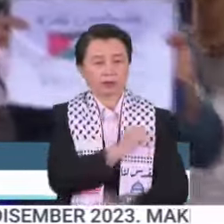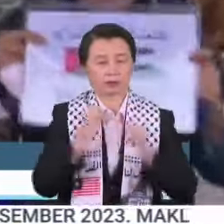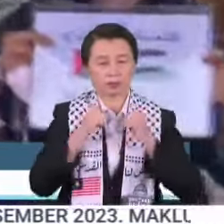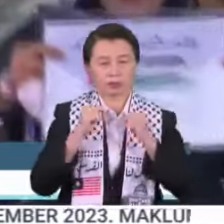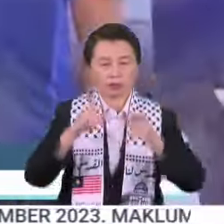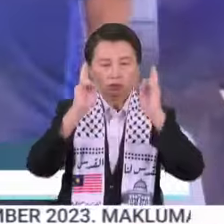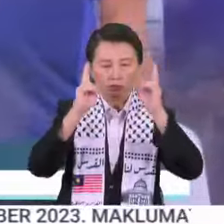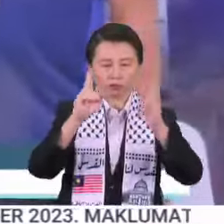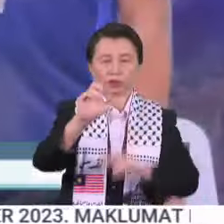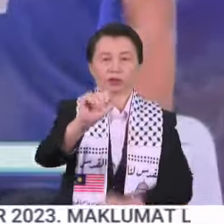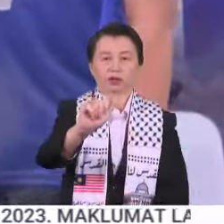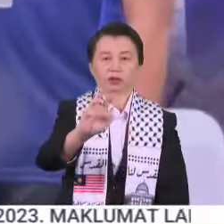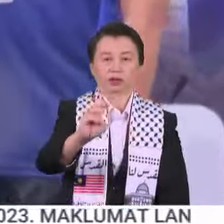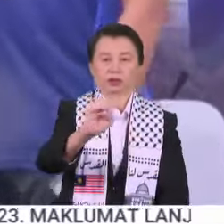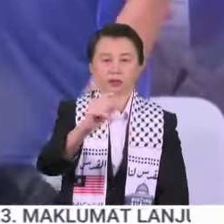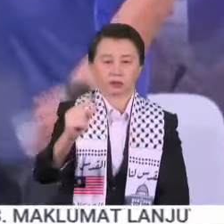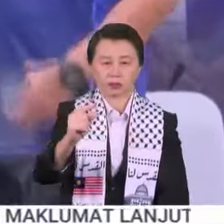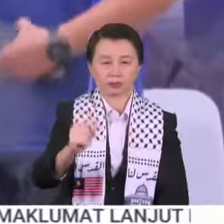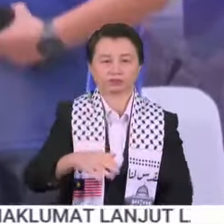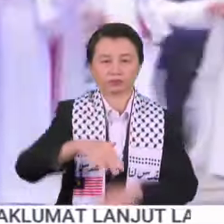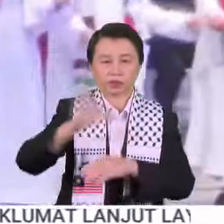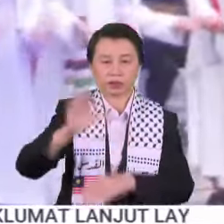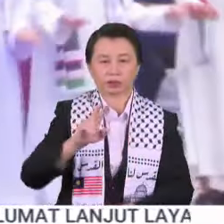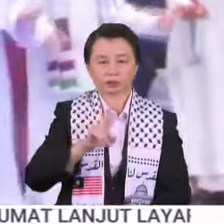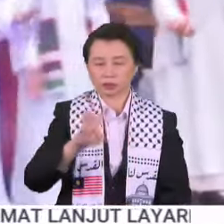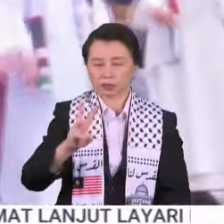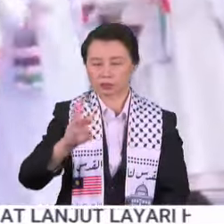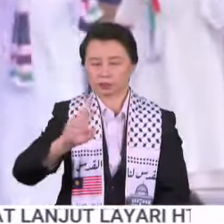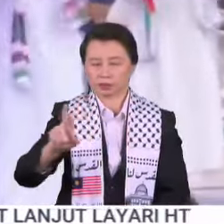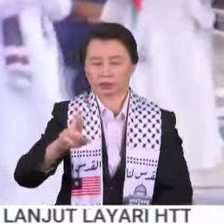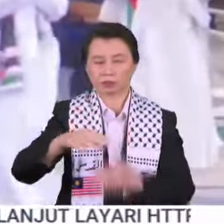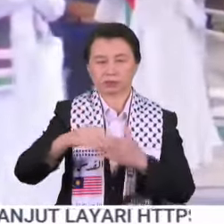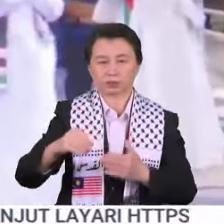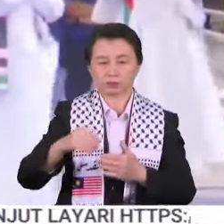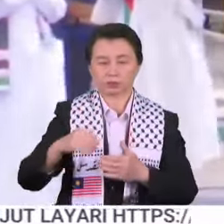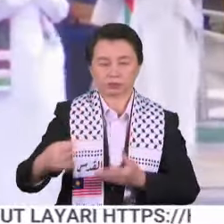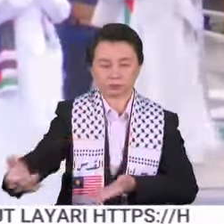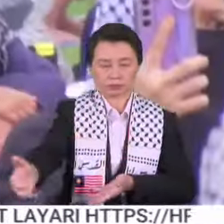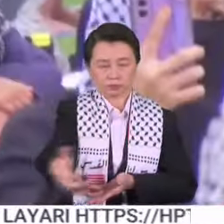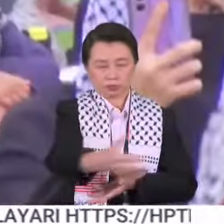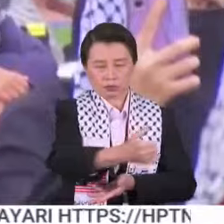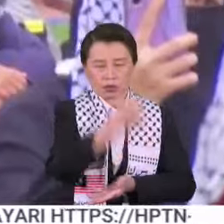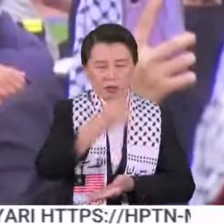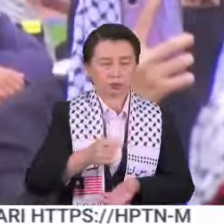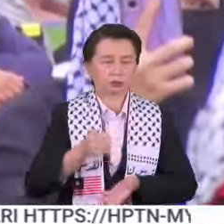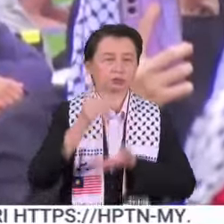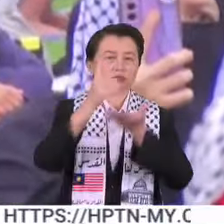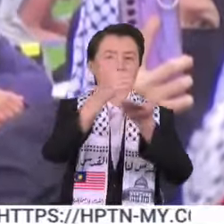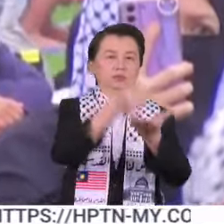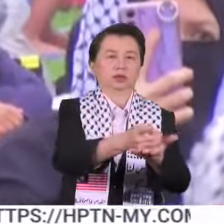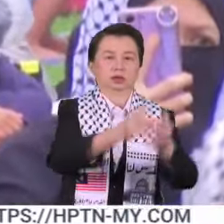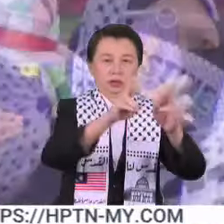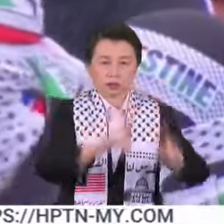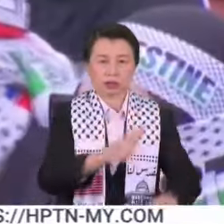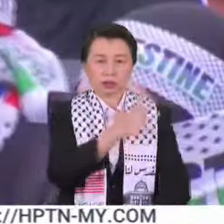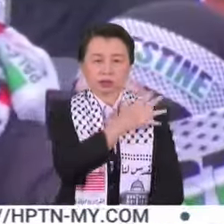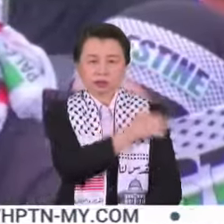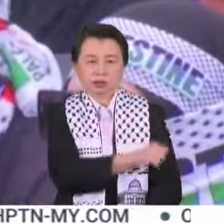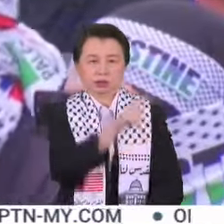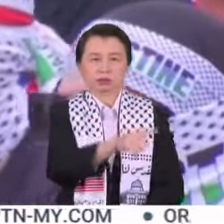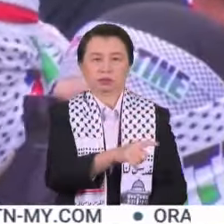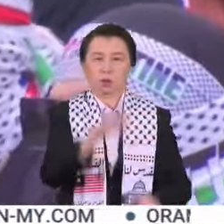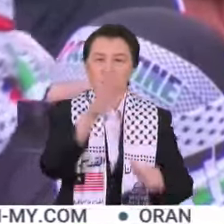Ustaz Awang Sufian Awang Piyut. Lebih RM28,000 berjaya dikumpul untuk disumbangkan kepada rakyat Palestin